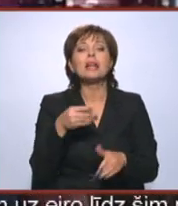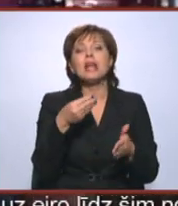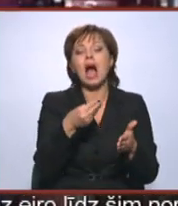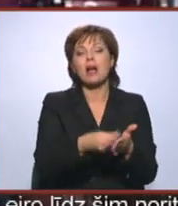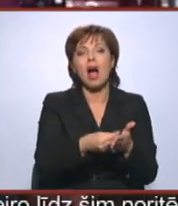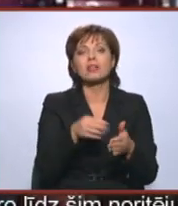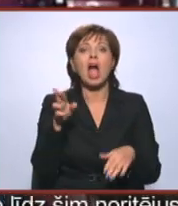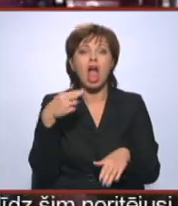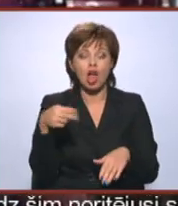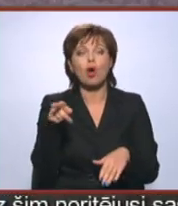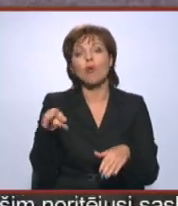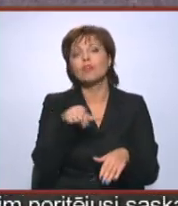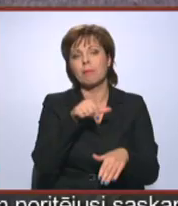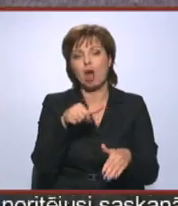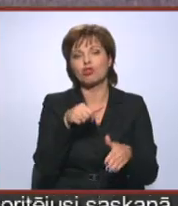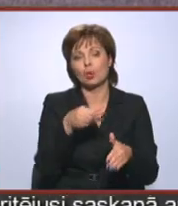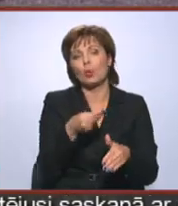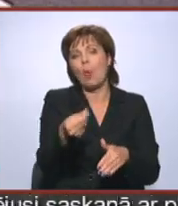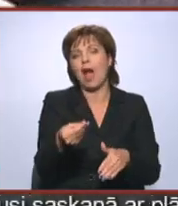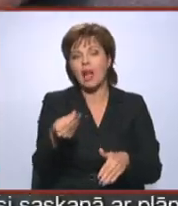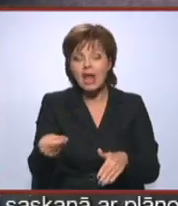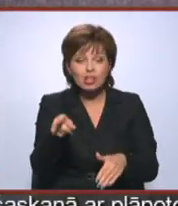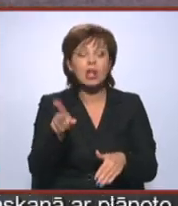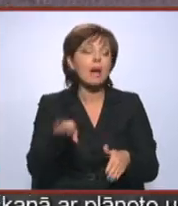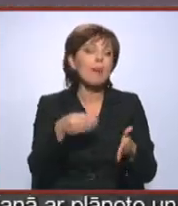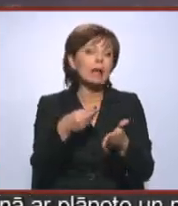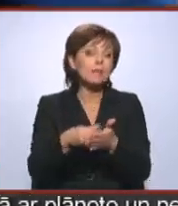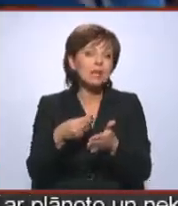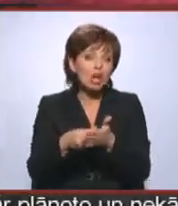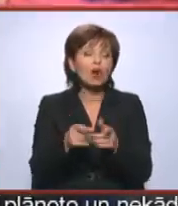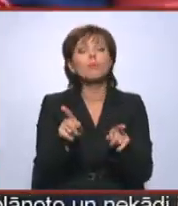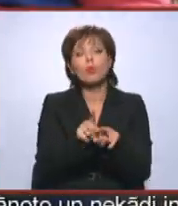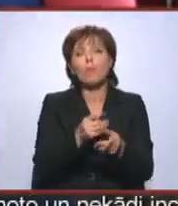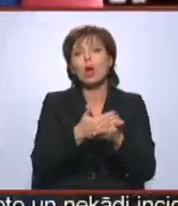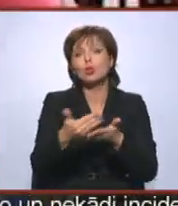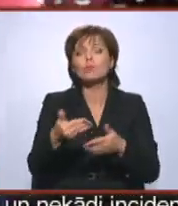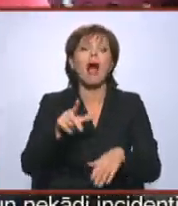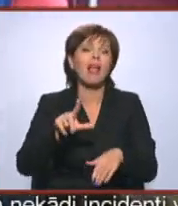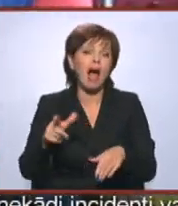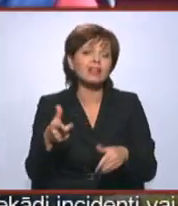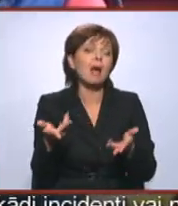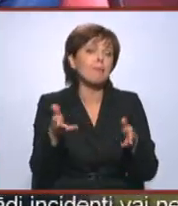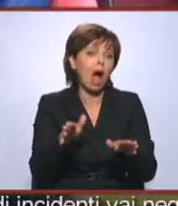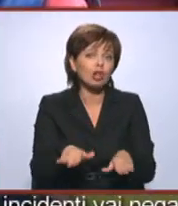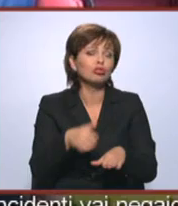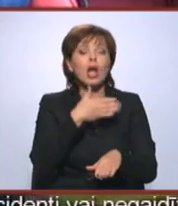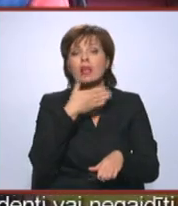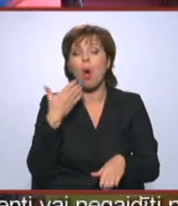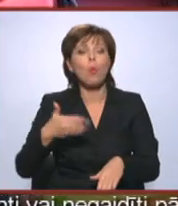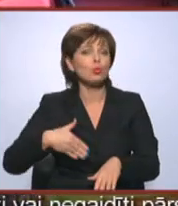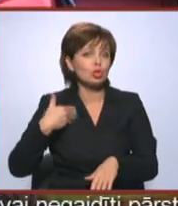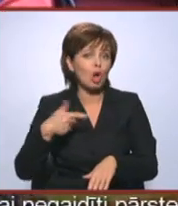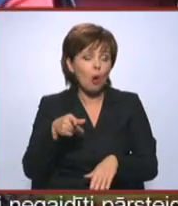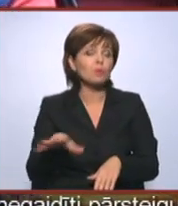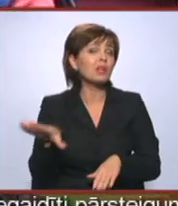un jau norēķinās ar eiro. Jā. Tomēr joprojām par pirkumu var norēķināties ar vēl palikušajiem latiņiem un nav pamata bažām, ka